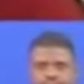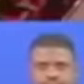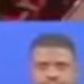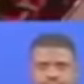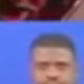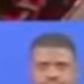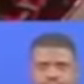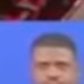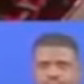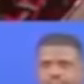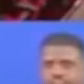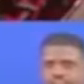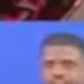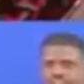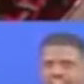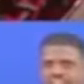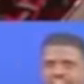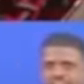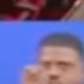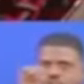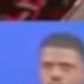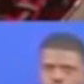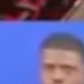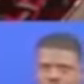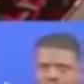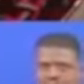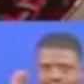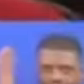Mheshimiwa Said Mohamed Mtanda, Mwanza.